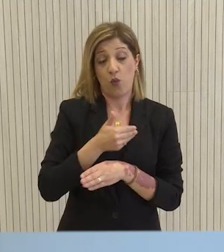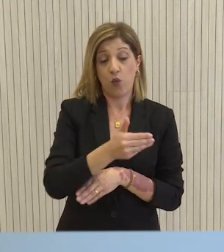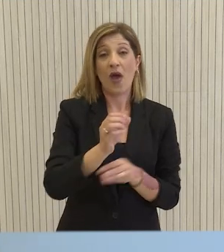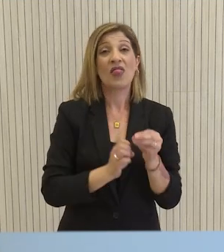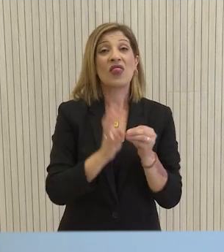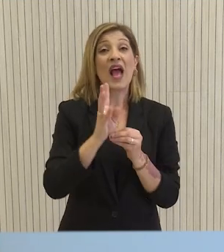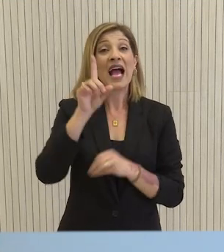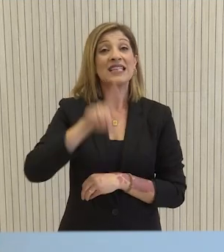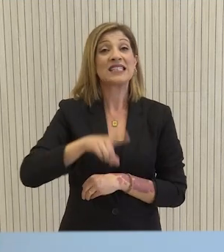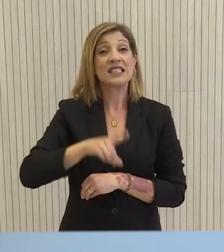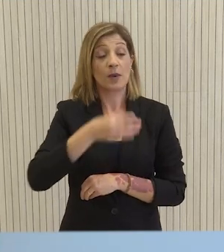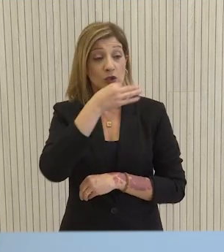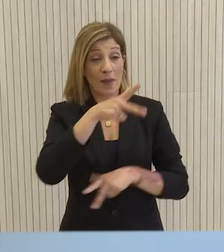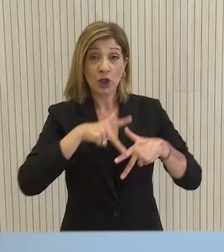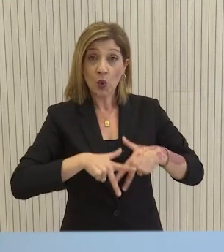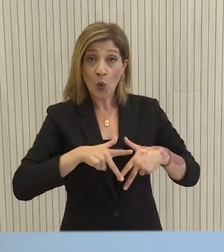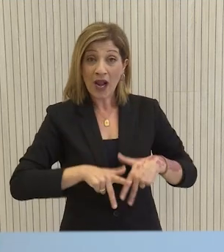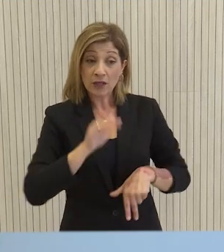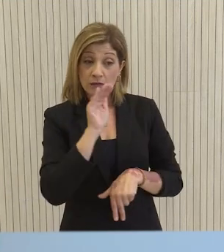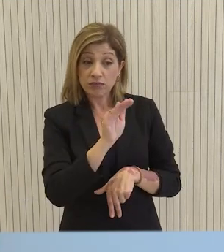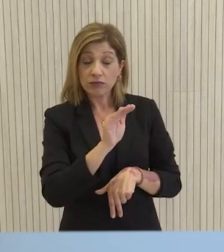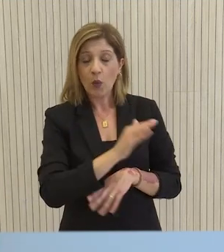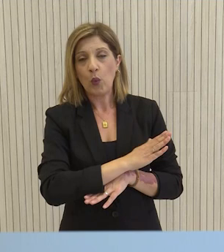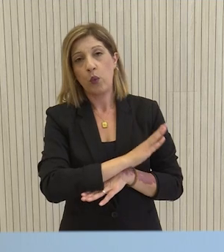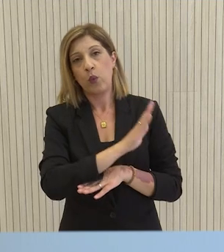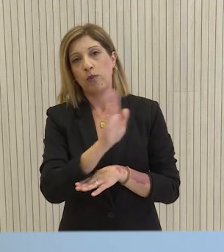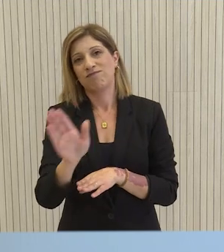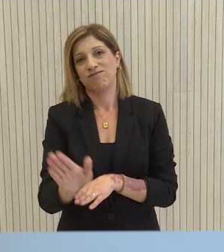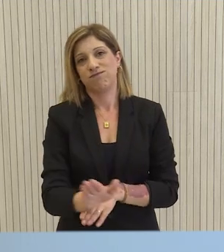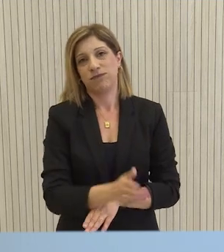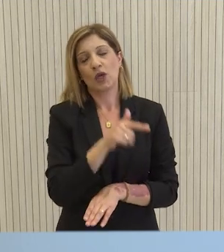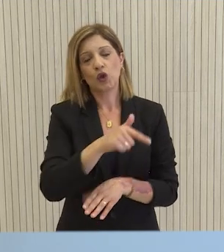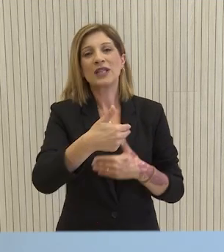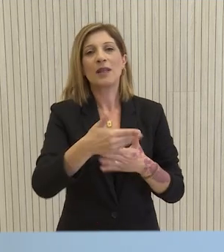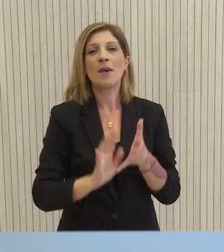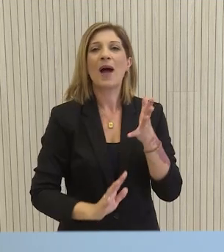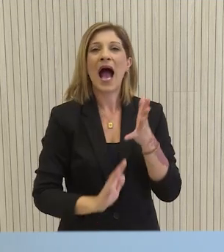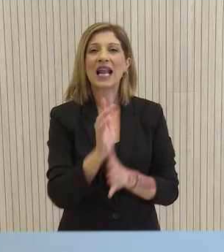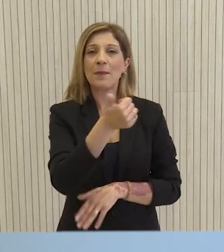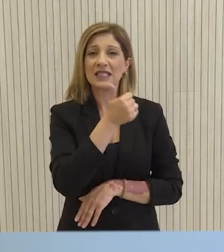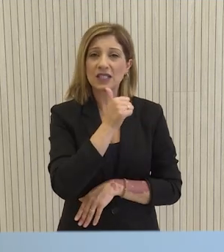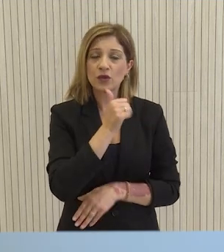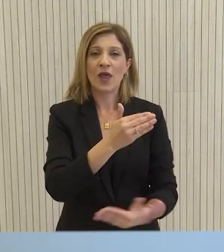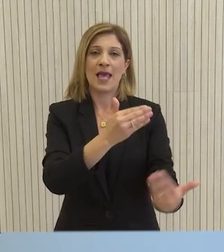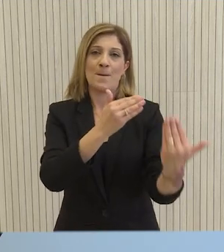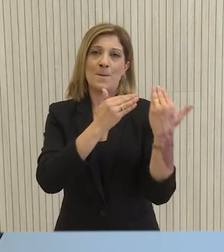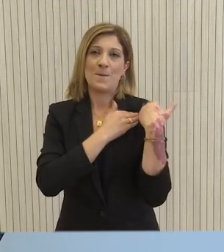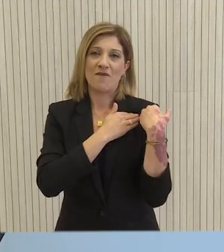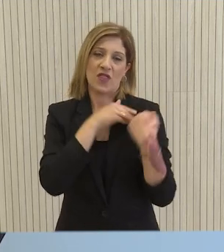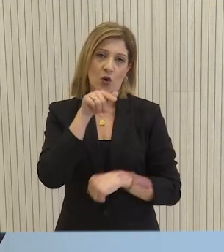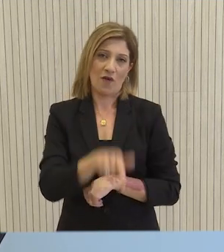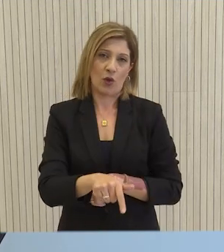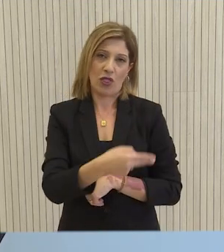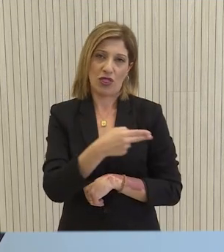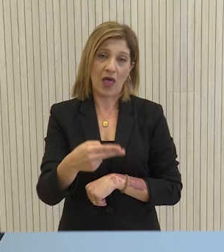ημερών που έδωσε το κράτος στον ανάδοχο έχει εκπνεύσει και πλέον το Τμήμα Αναπτύξεων Υδάτων θα διαχειρίζεται τη μονάδα σε αυτό το μεταβατικό